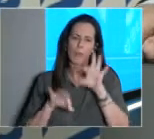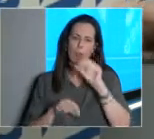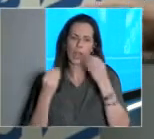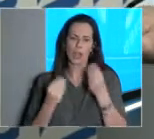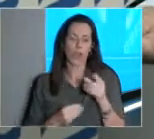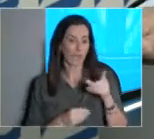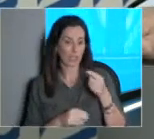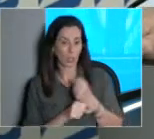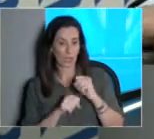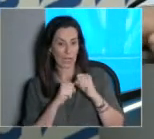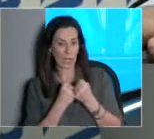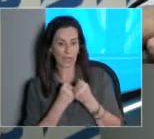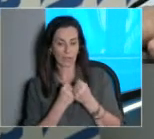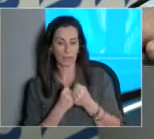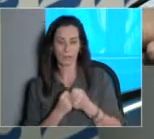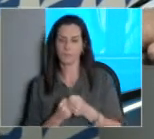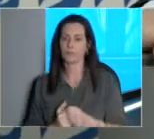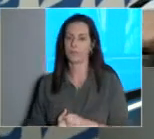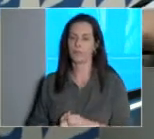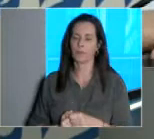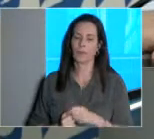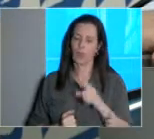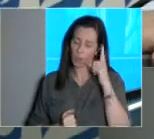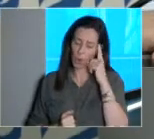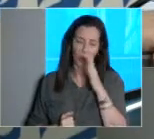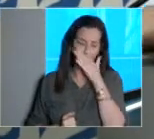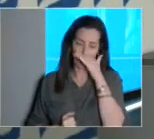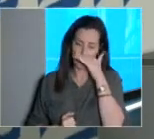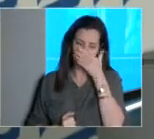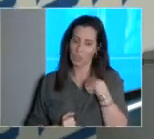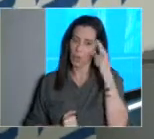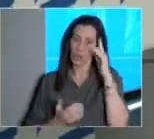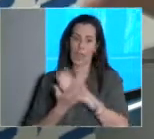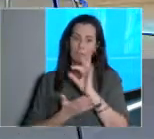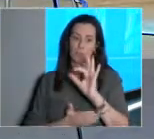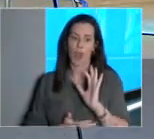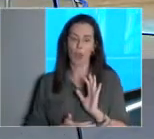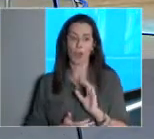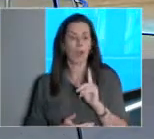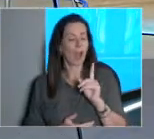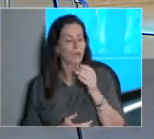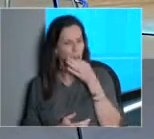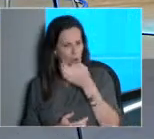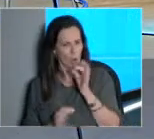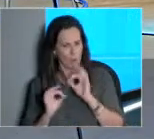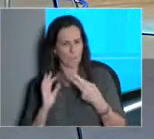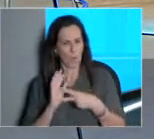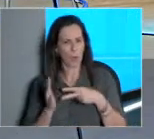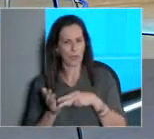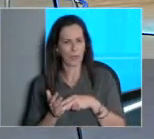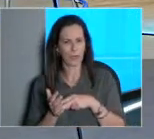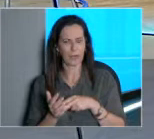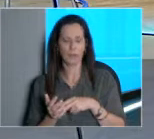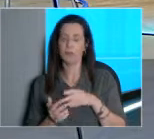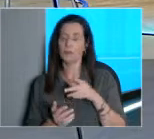ומי שמפריע לזה לא צריך להיות במערכת הבחירות. אתה יודע, קטונתי. לא, אני שואל, אבל אני שואל עניינית, פוליטית,